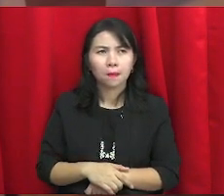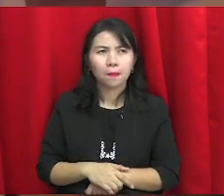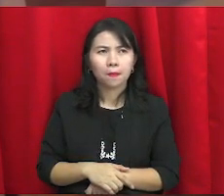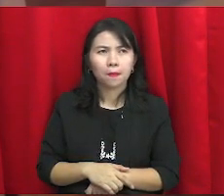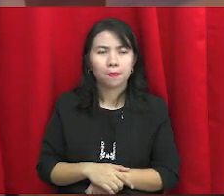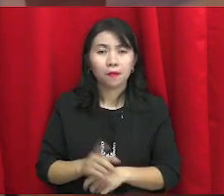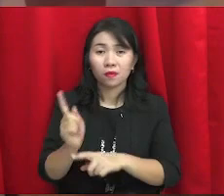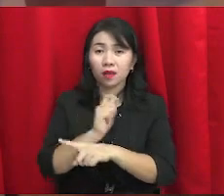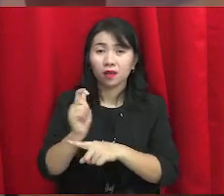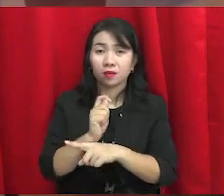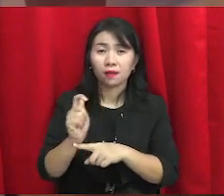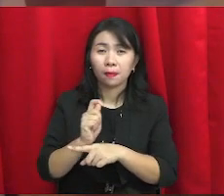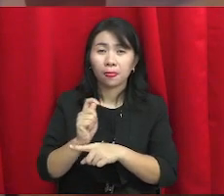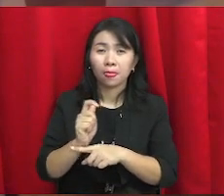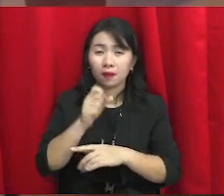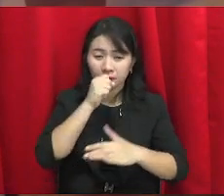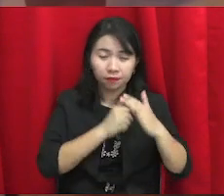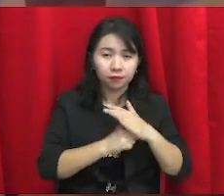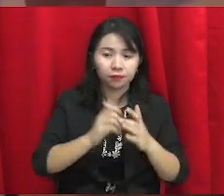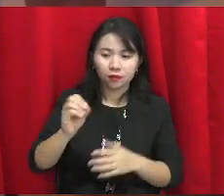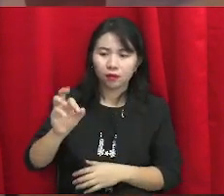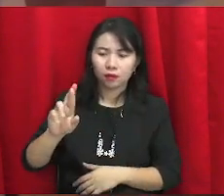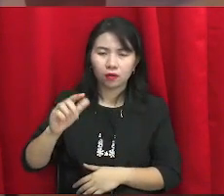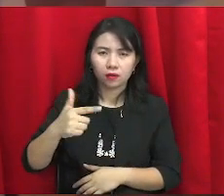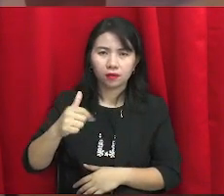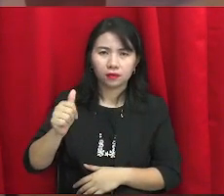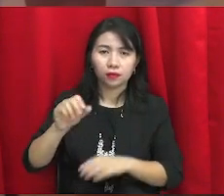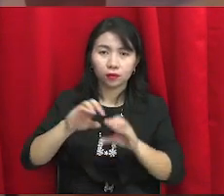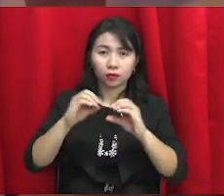organization, wala talaga mangyayari. That's right.